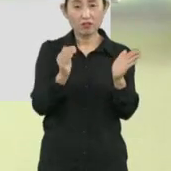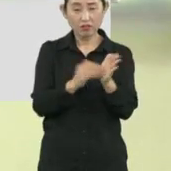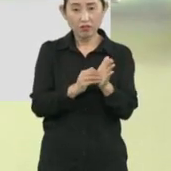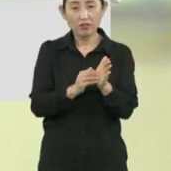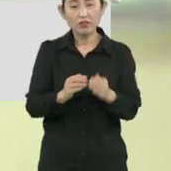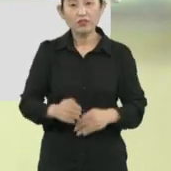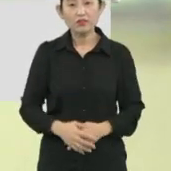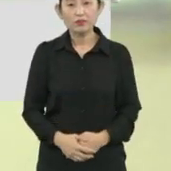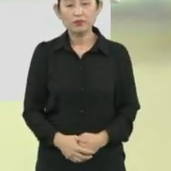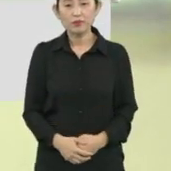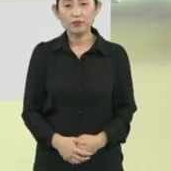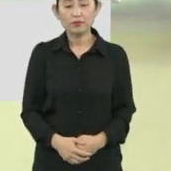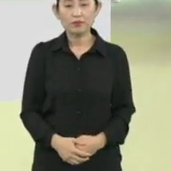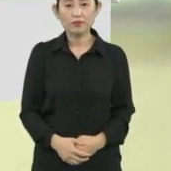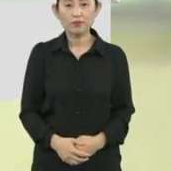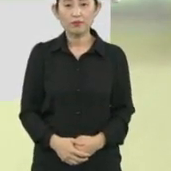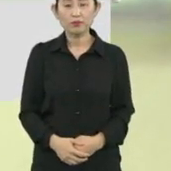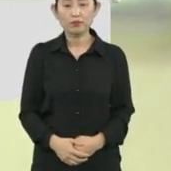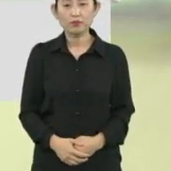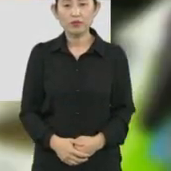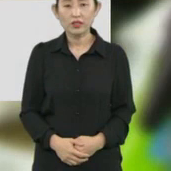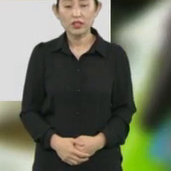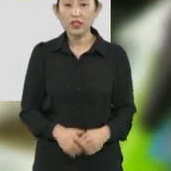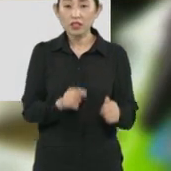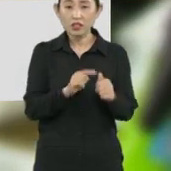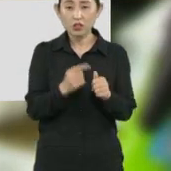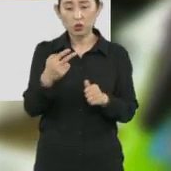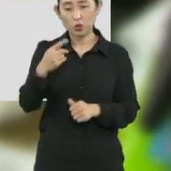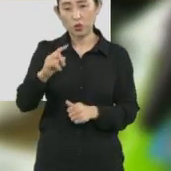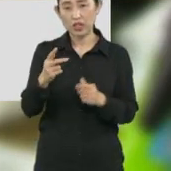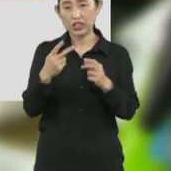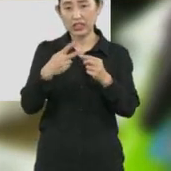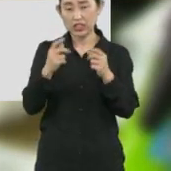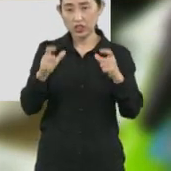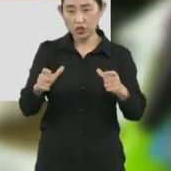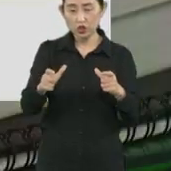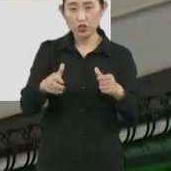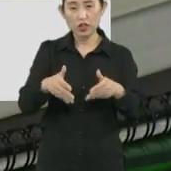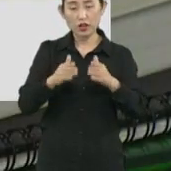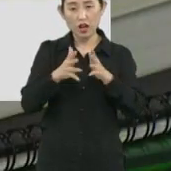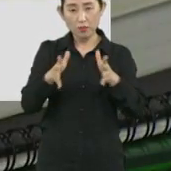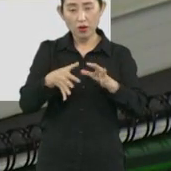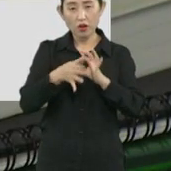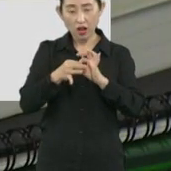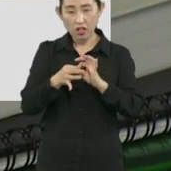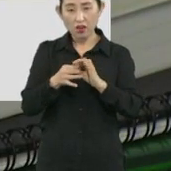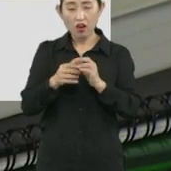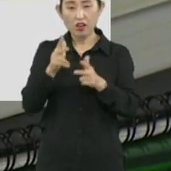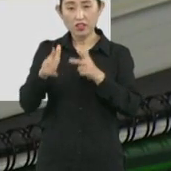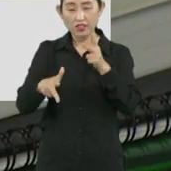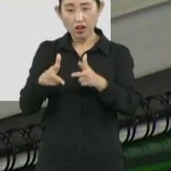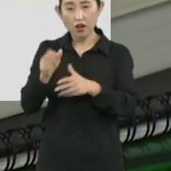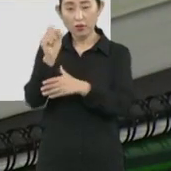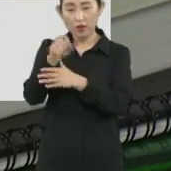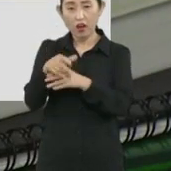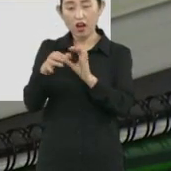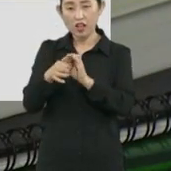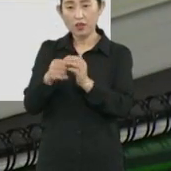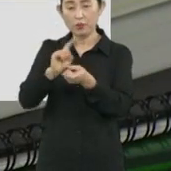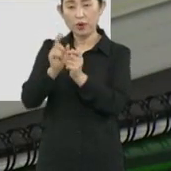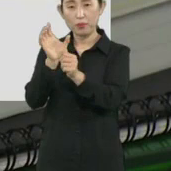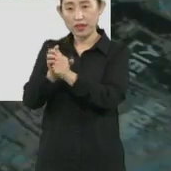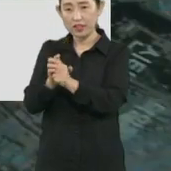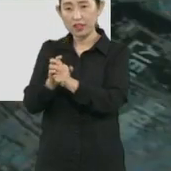검찰과 피고인 상고를 모두 기각했습니다. A씨는 도안 2지구 개발 정보를 사업 인허가 대행업체에 알려주고